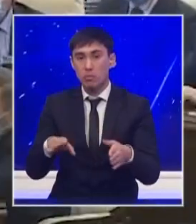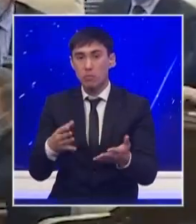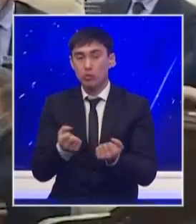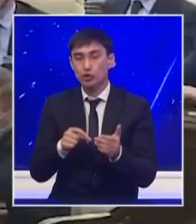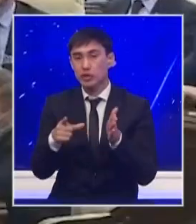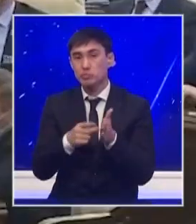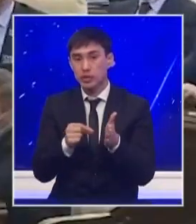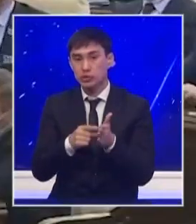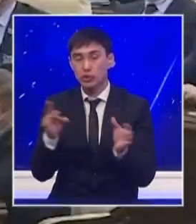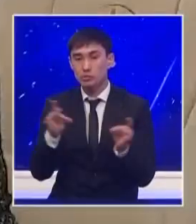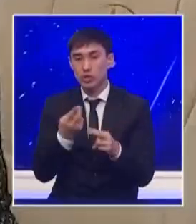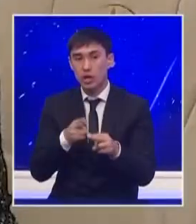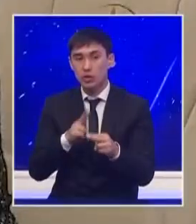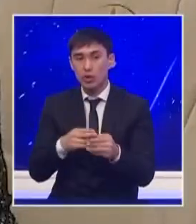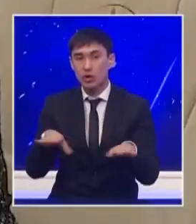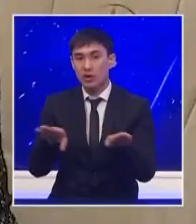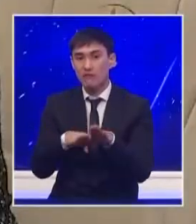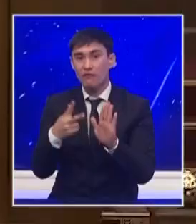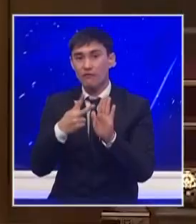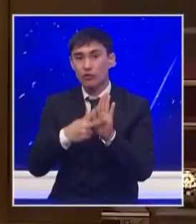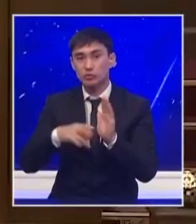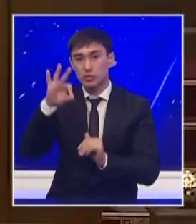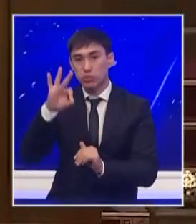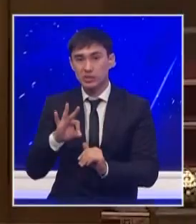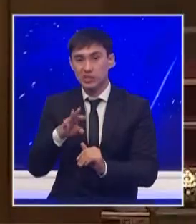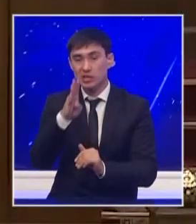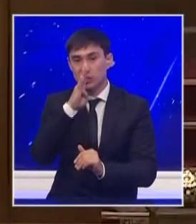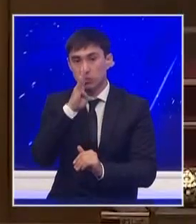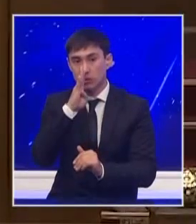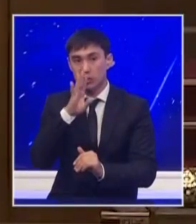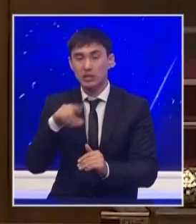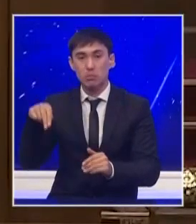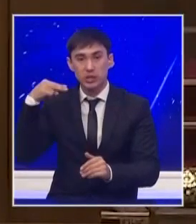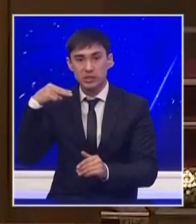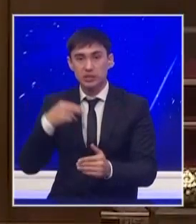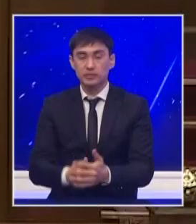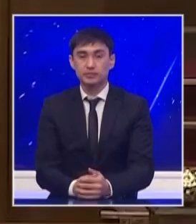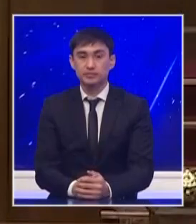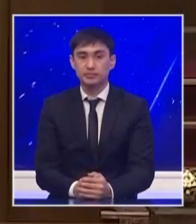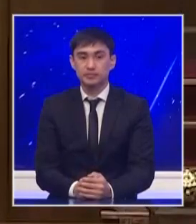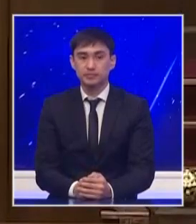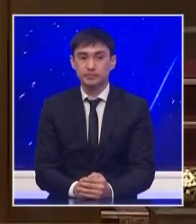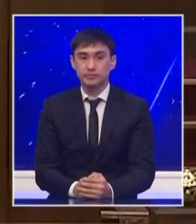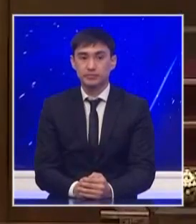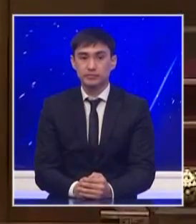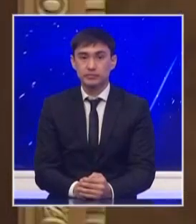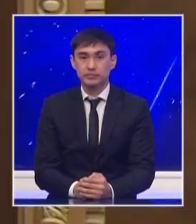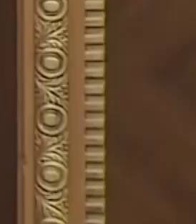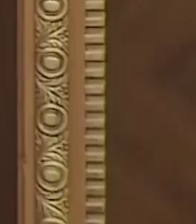пенсию размер которой равен 80 процентов от заработной платы президента телеканал